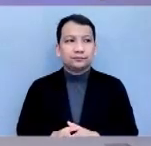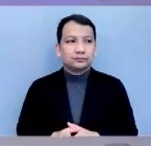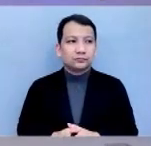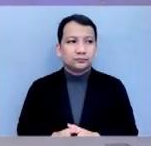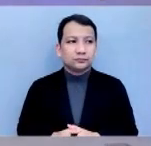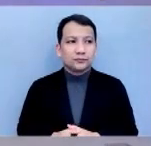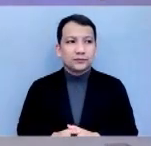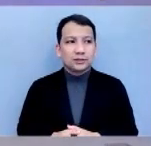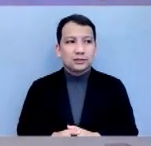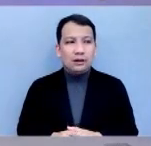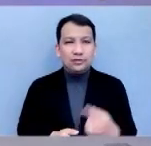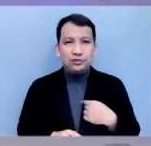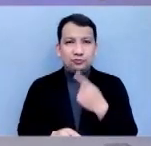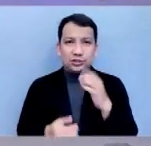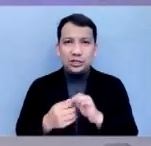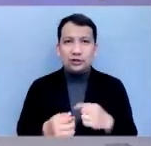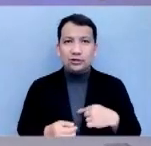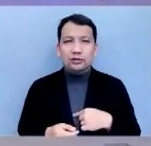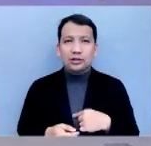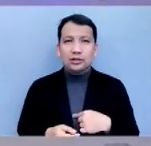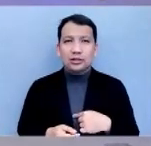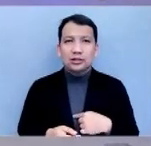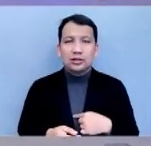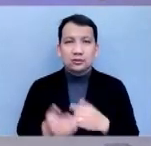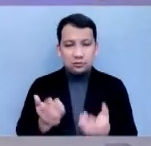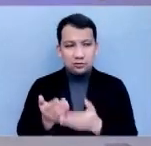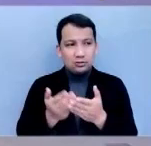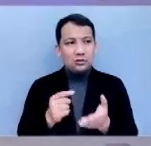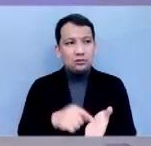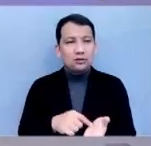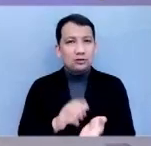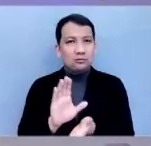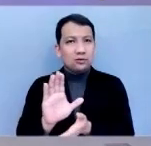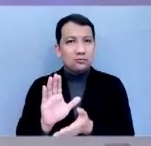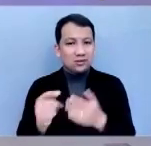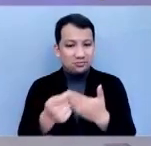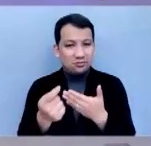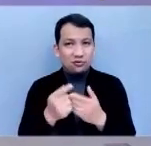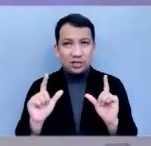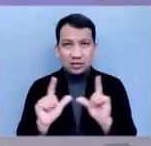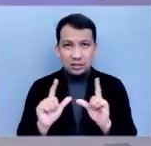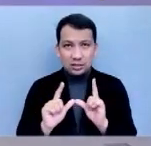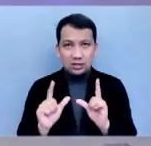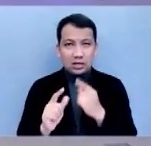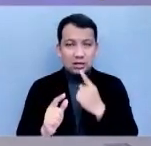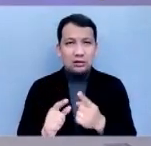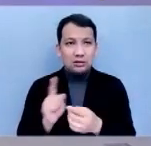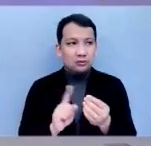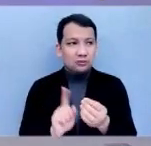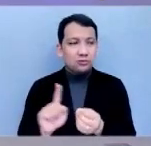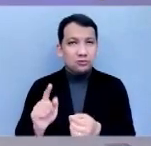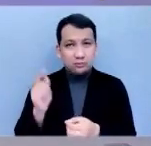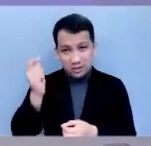Kailangan daw amyendahan ang batas kung itutuloy ang mungkahing bigyan ng temporary license ang ilang bumagsak na nursing graduate. Sa